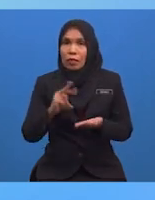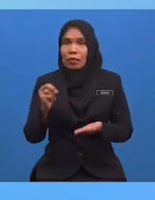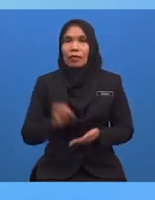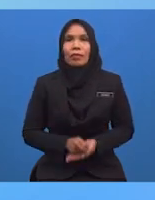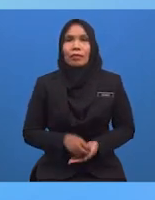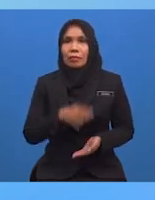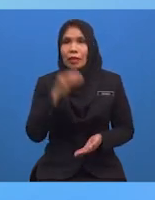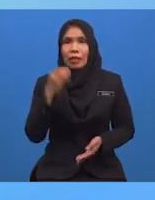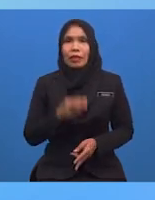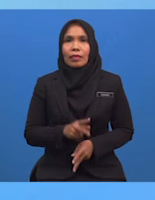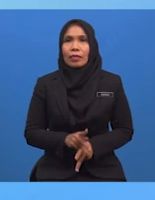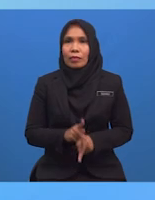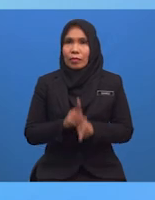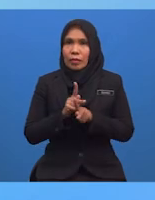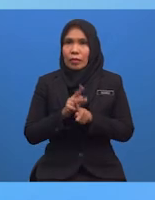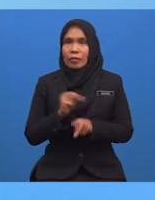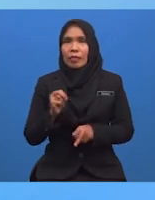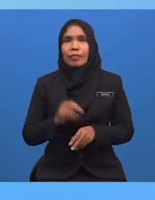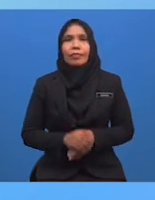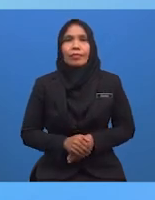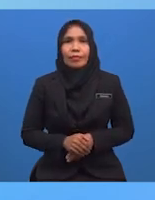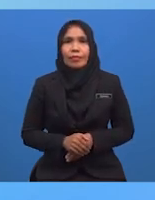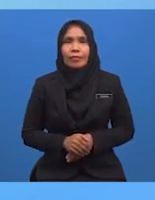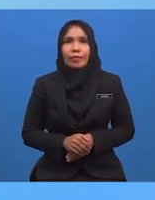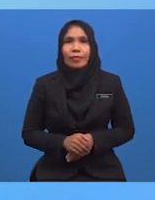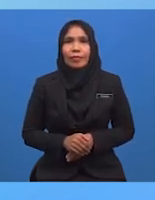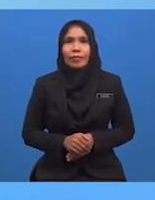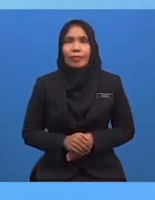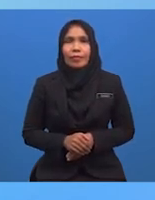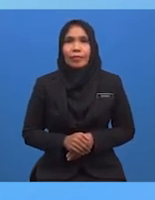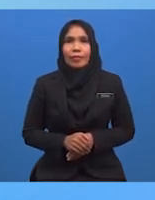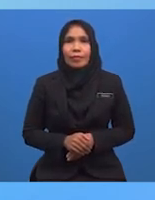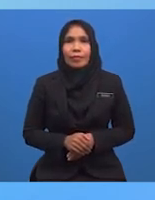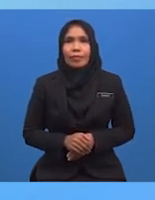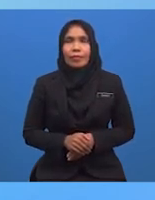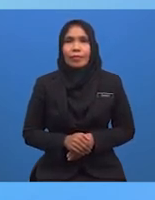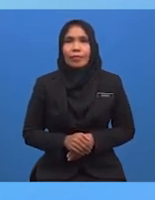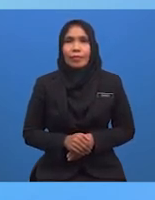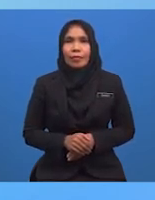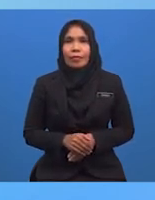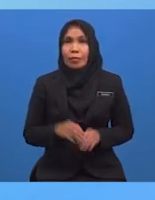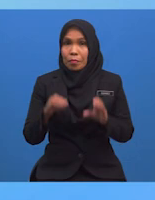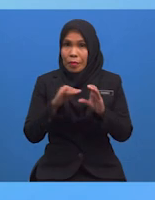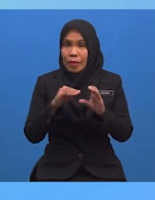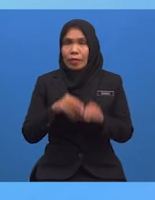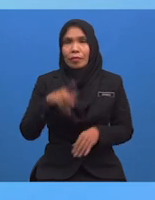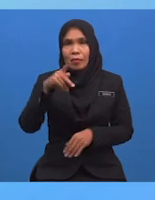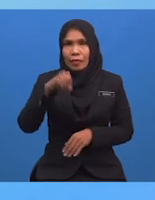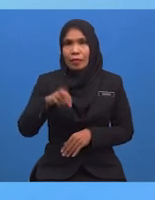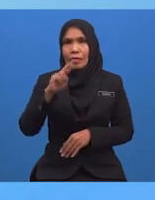Tindakan ini akan mengurangkan jumlah pinjaman yang boleh diberi oleh bank perdagangan.